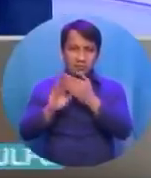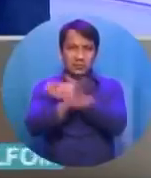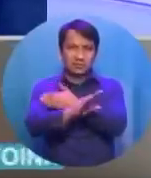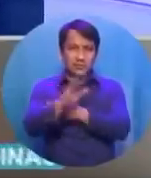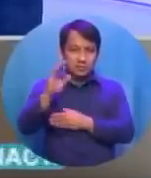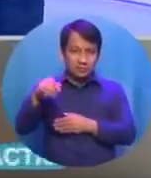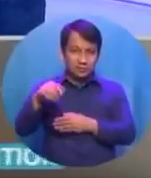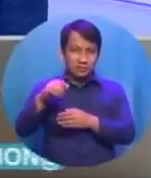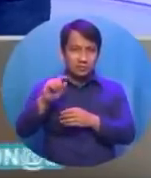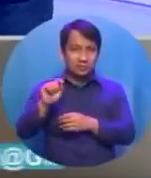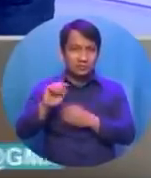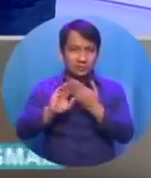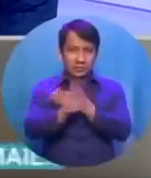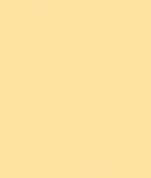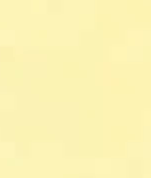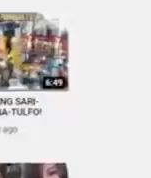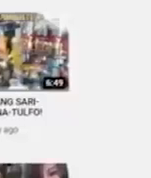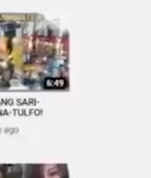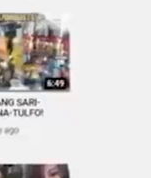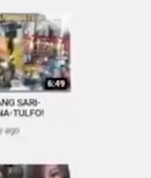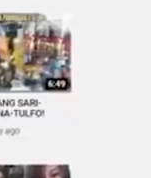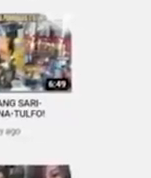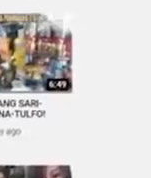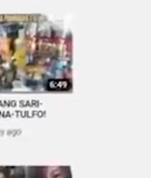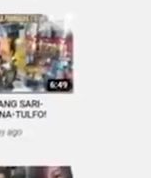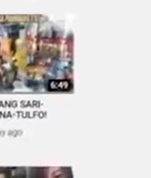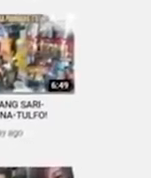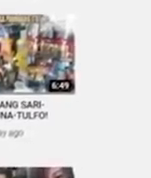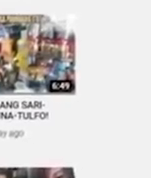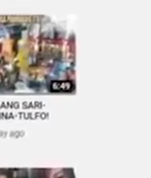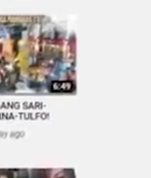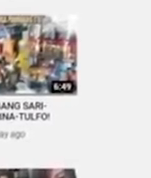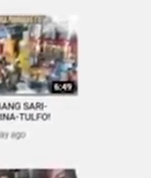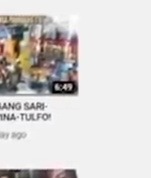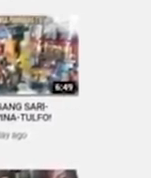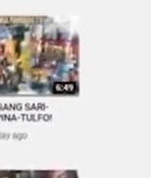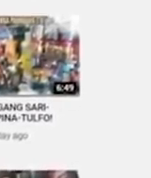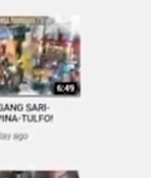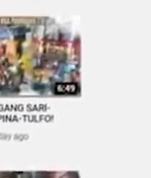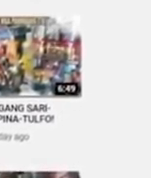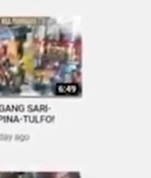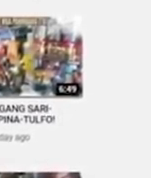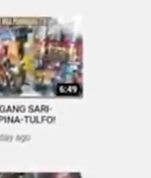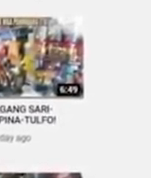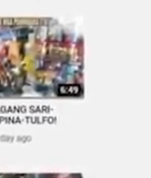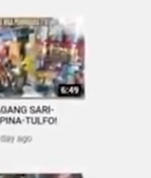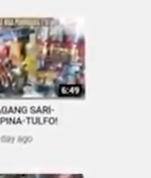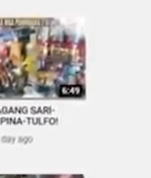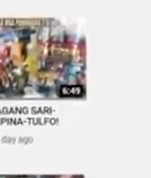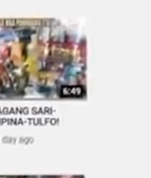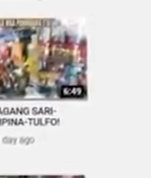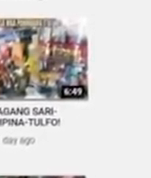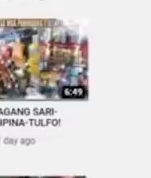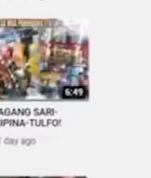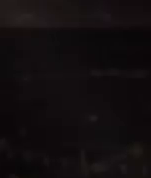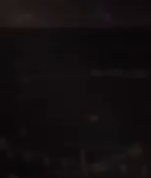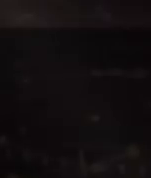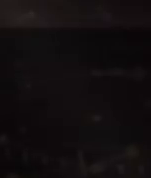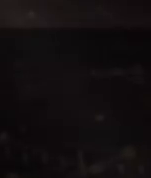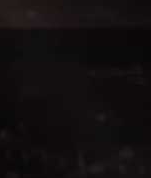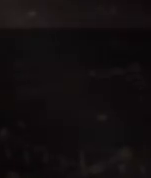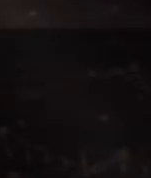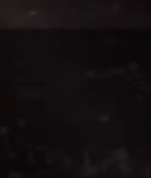studio. Salamat, MJ! Mga kapatid, wag niyo pong kakalimutan na mag-subscribe sa YouTube channel ni Idol Raffy at meron na po